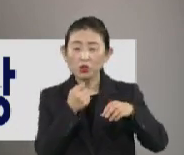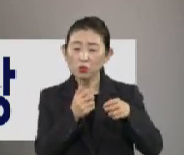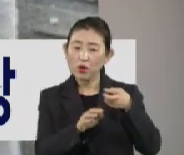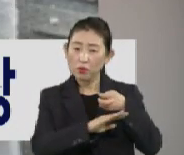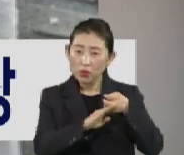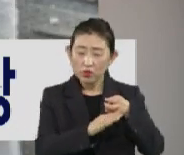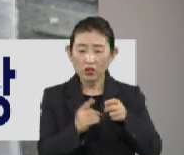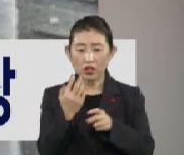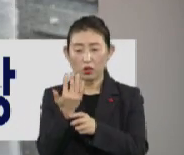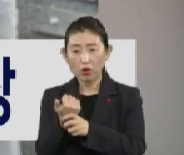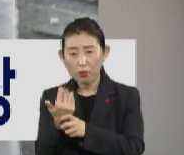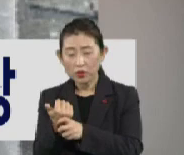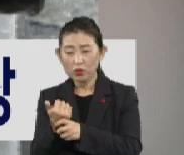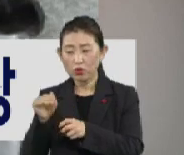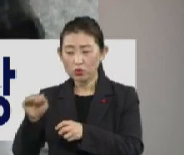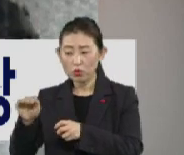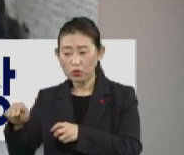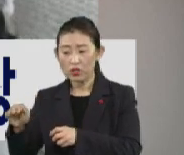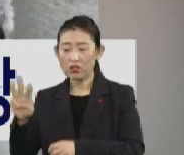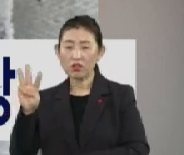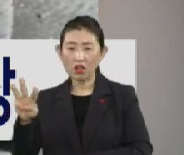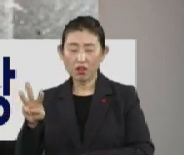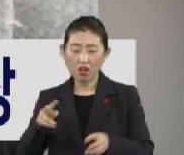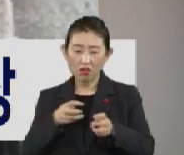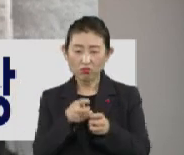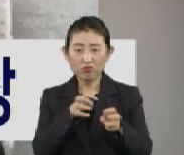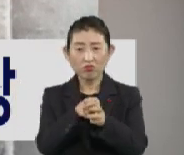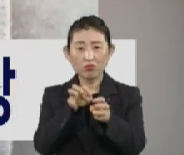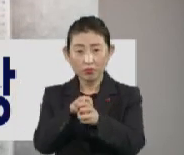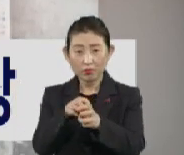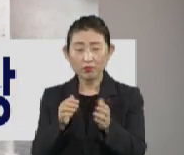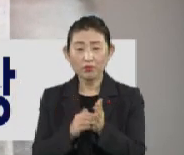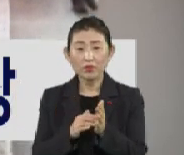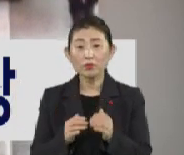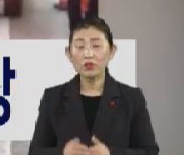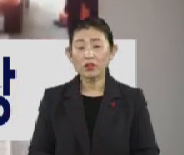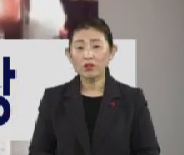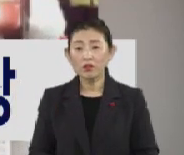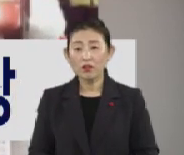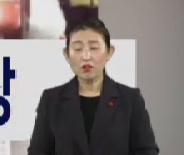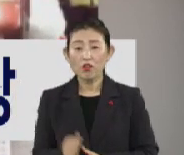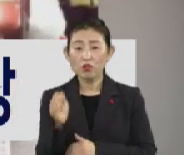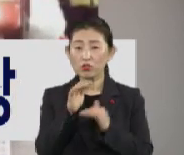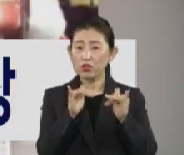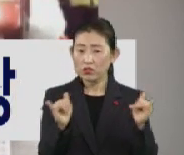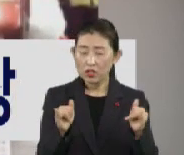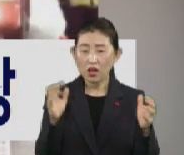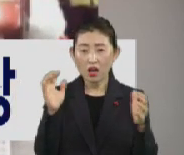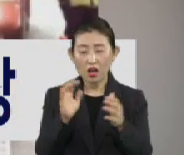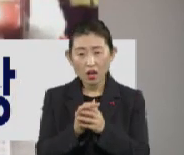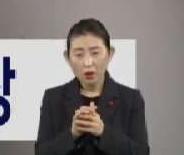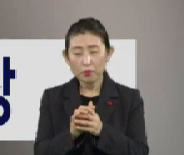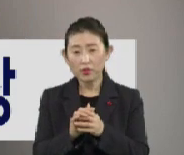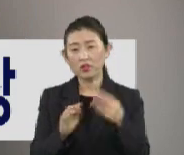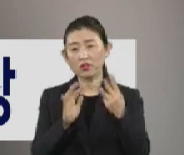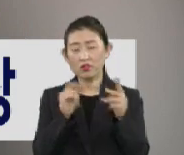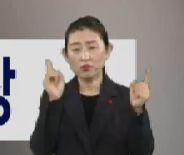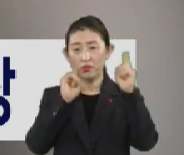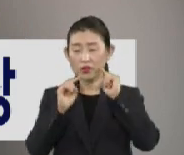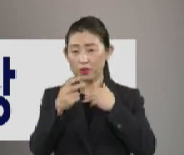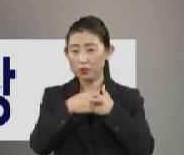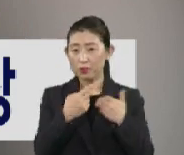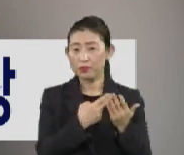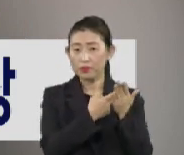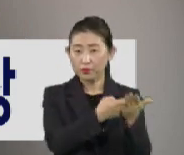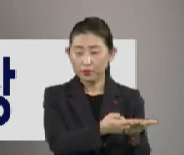미니버스와 1톤 화물차, 승용차 석대가 연달아 부딪혔습니다. 이 사고로 버스 운전자 50대 남성 등 3명이